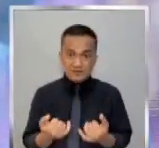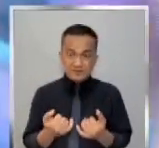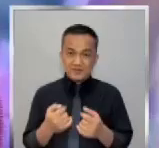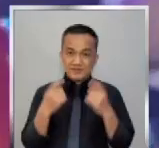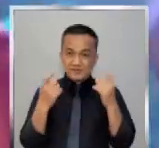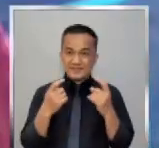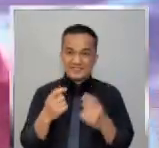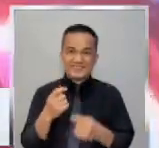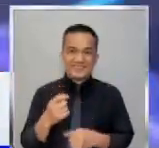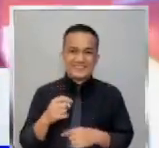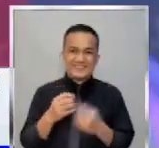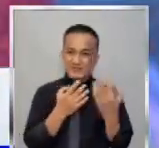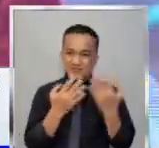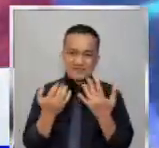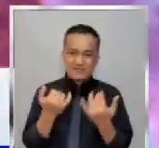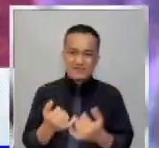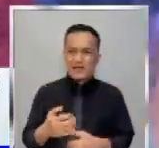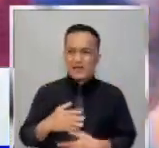birthday! Let's go!